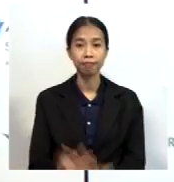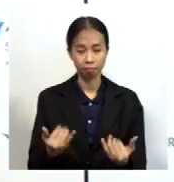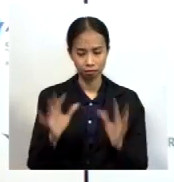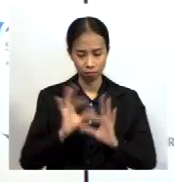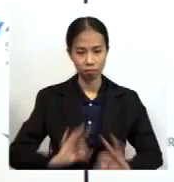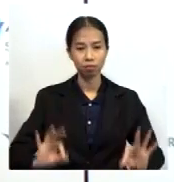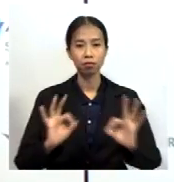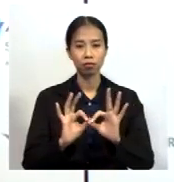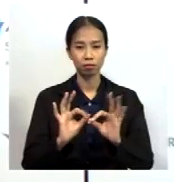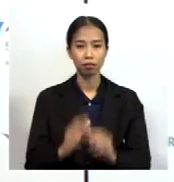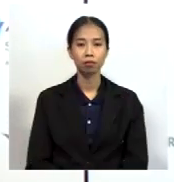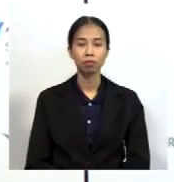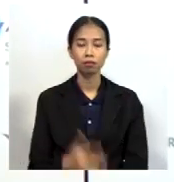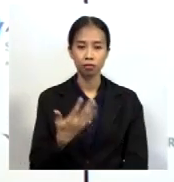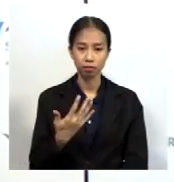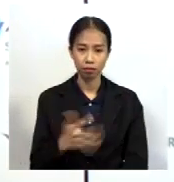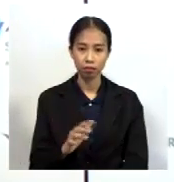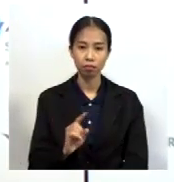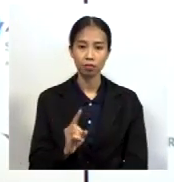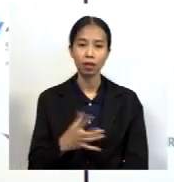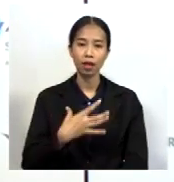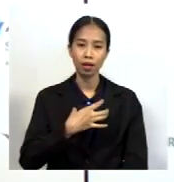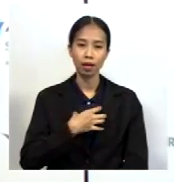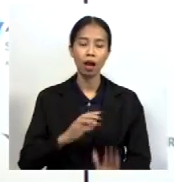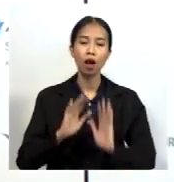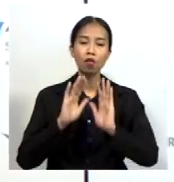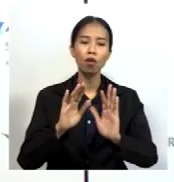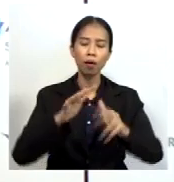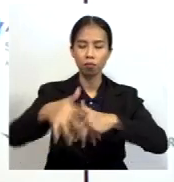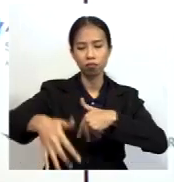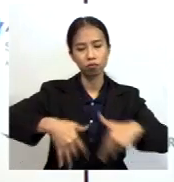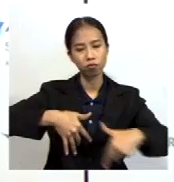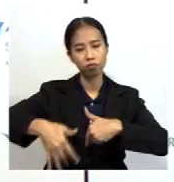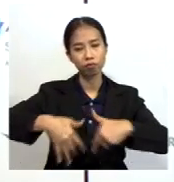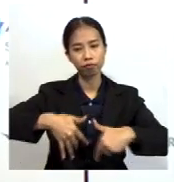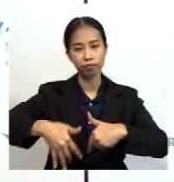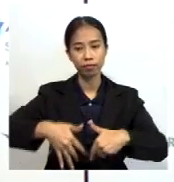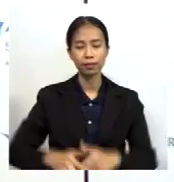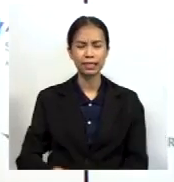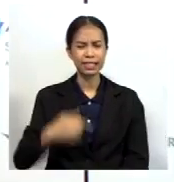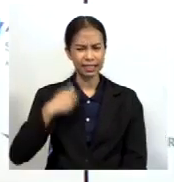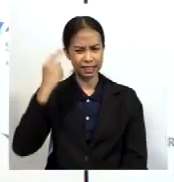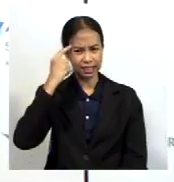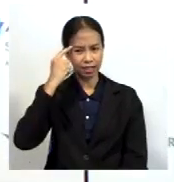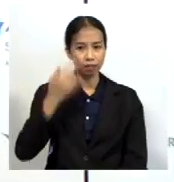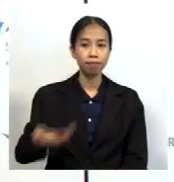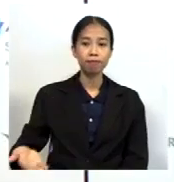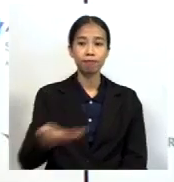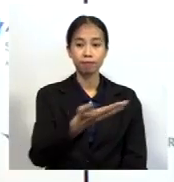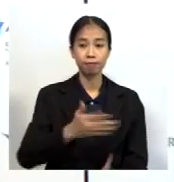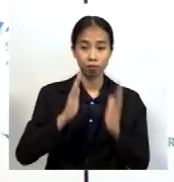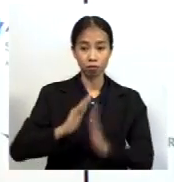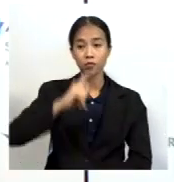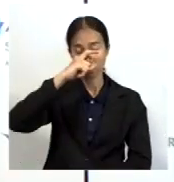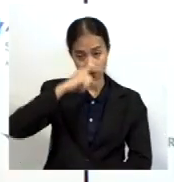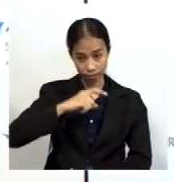คัญแล้วก็อีกเรื่องที่อยากฝากถึงพี่น้องประชาชนก็คือว่าผมคิดว่าทุกคนเราเป็นคนไทยพี่น้องกันน